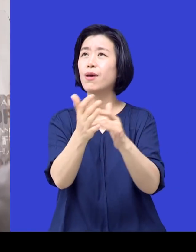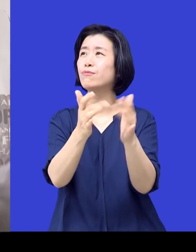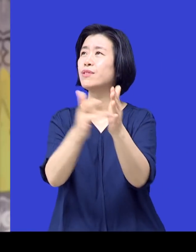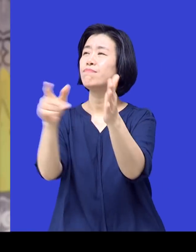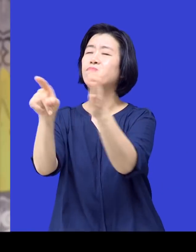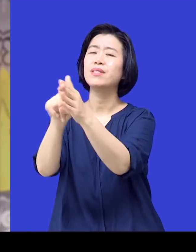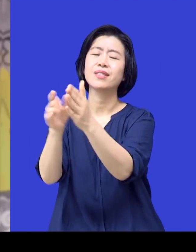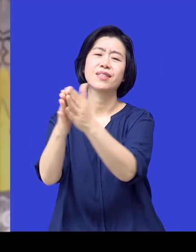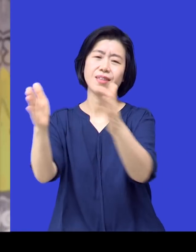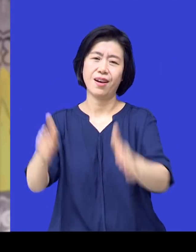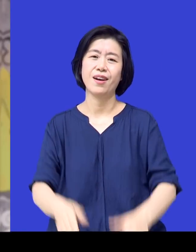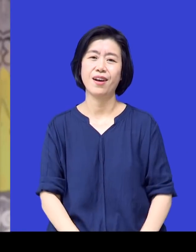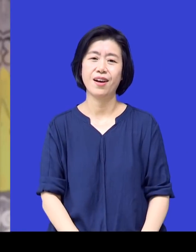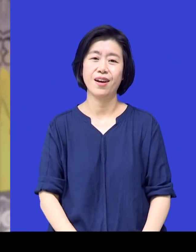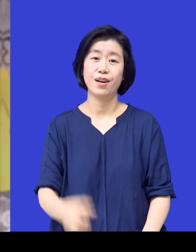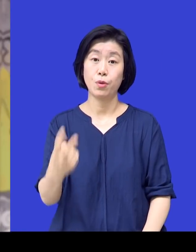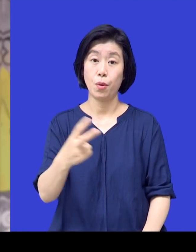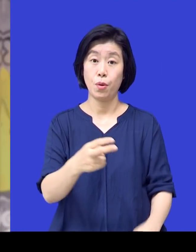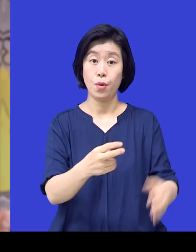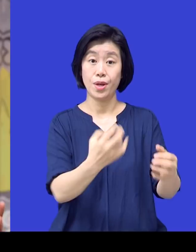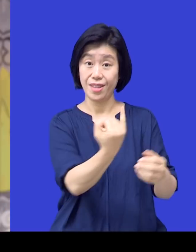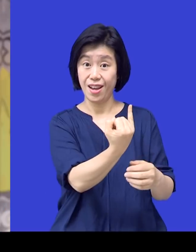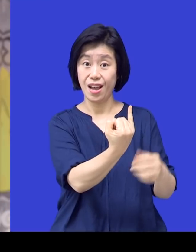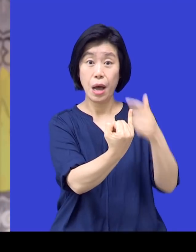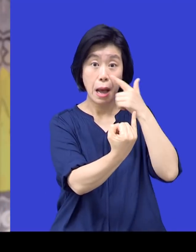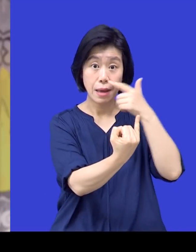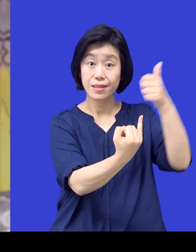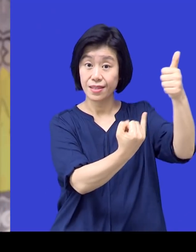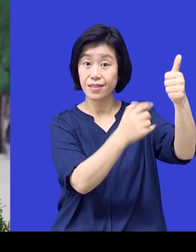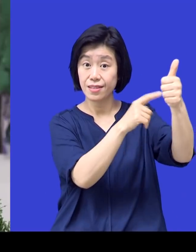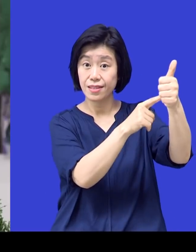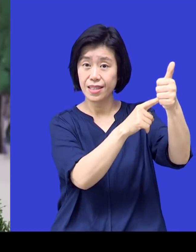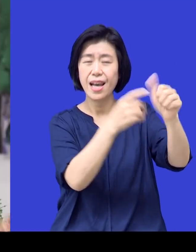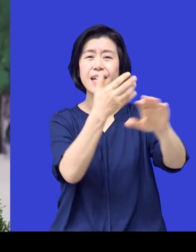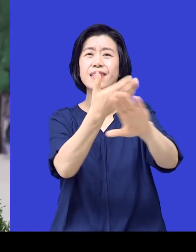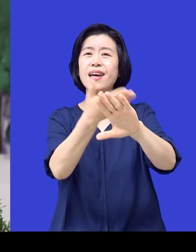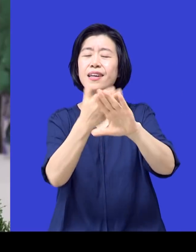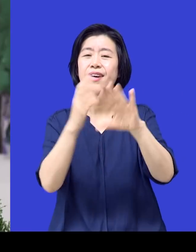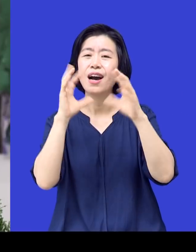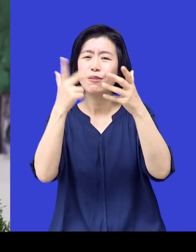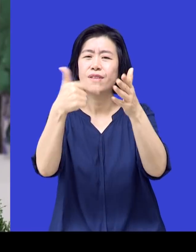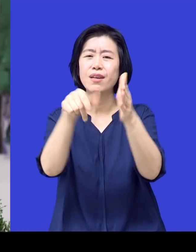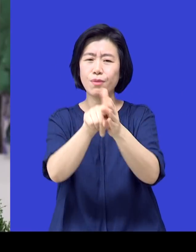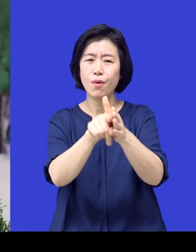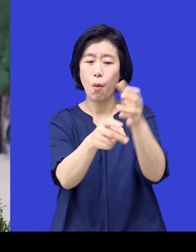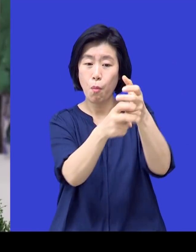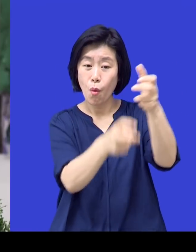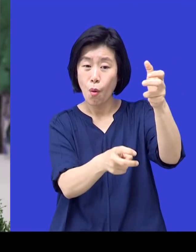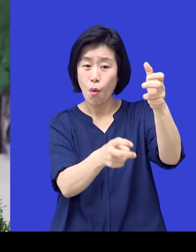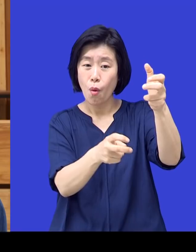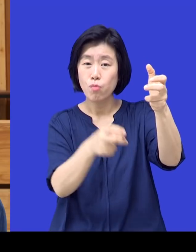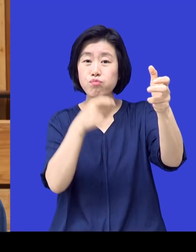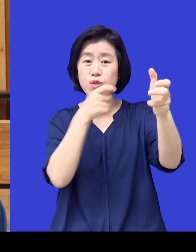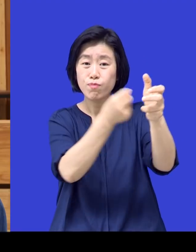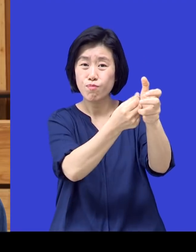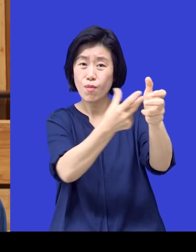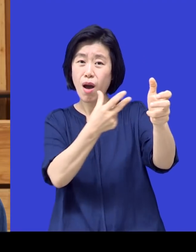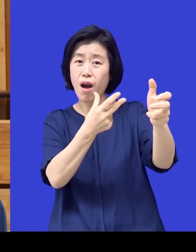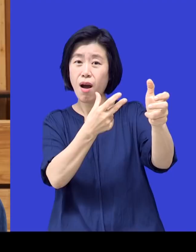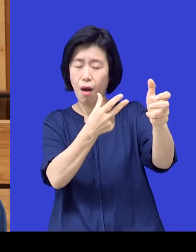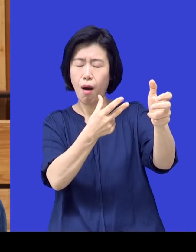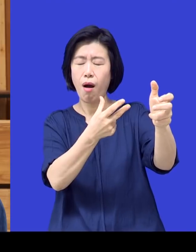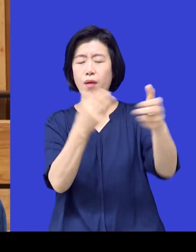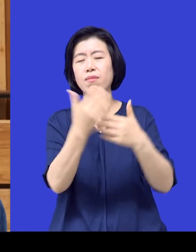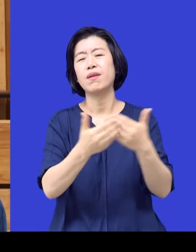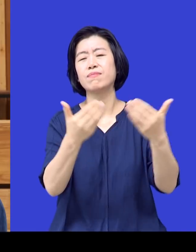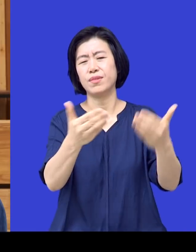그뿐만 아니라 아버지가 다른 아이를 위해 골수이식을 해줬다는 거예요. 근데